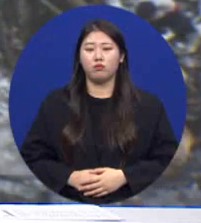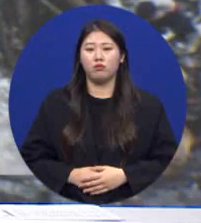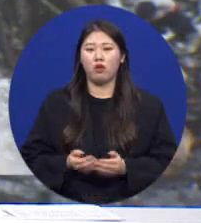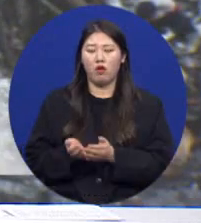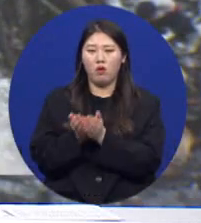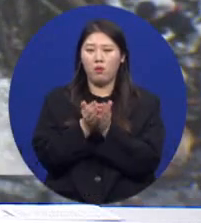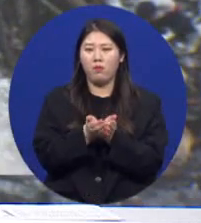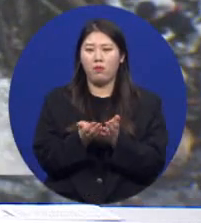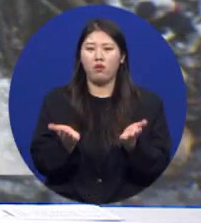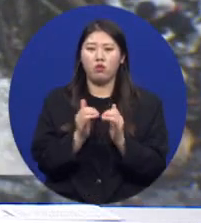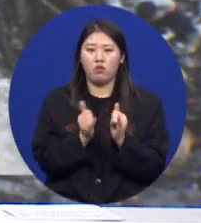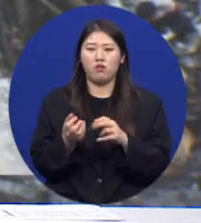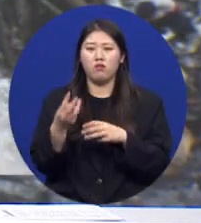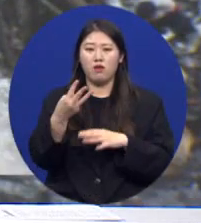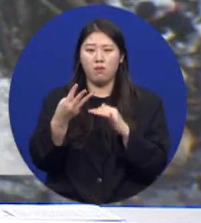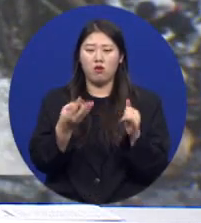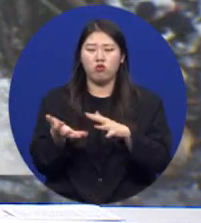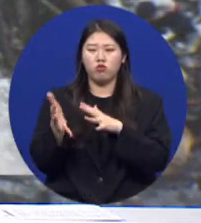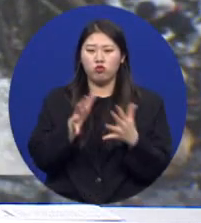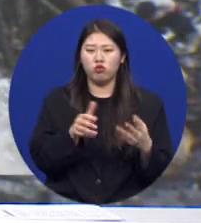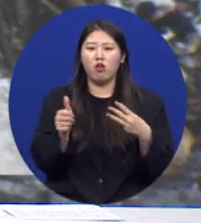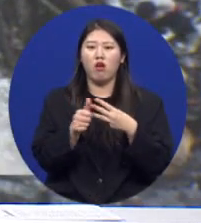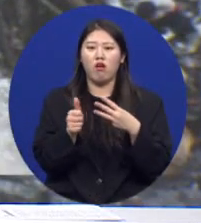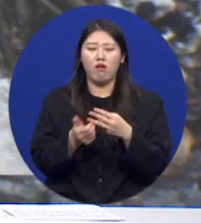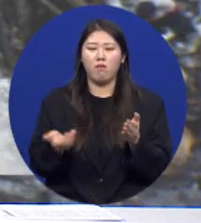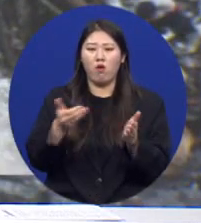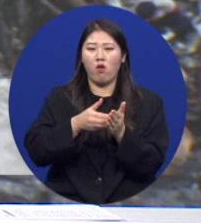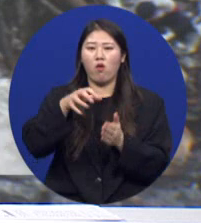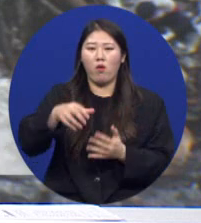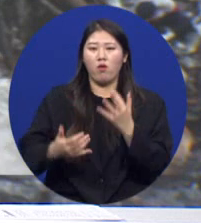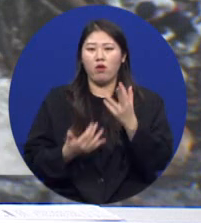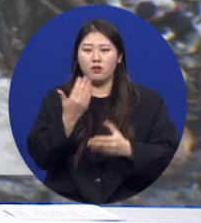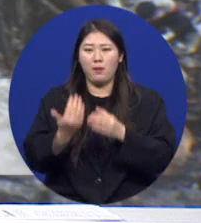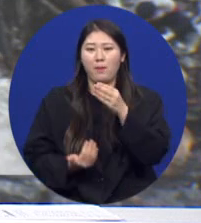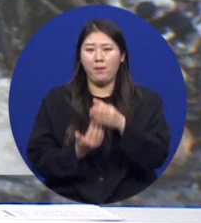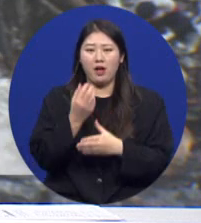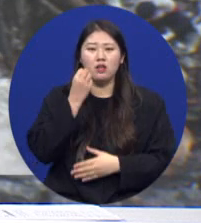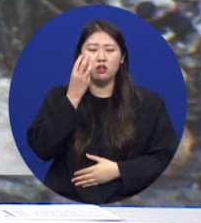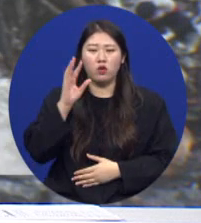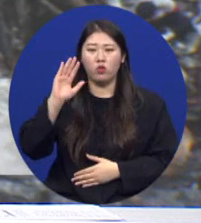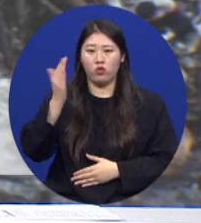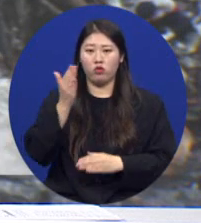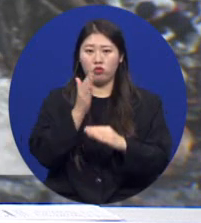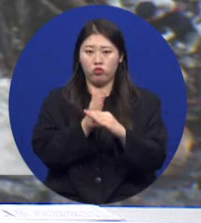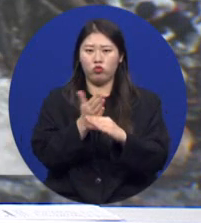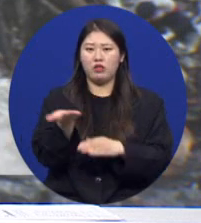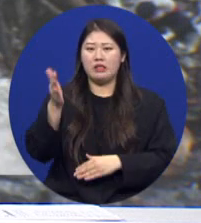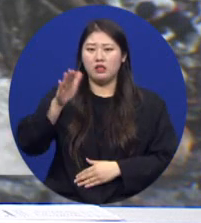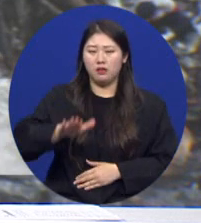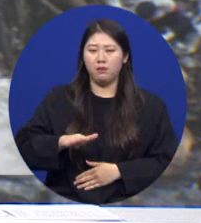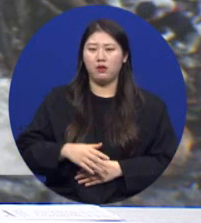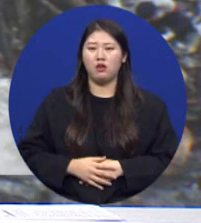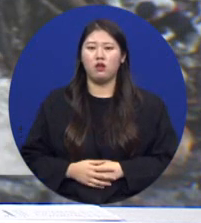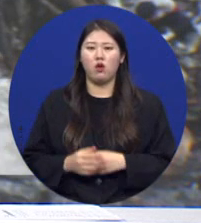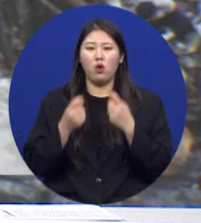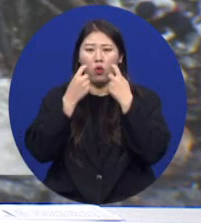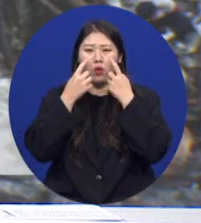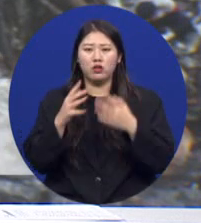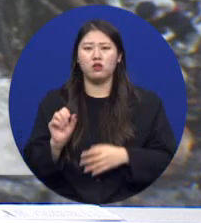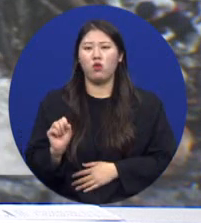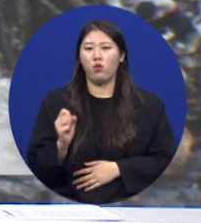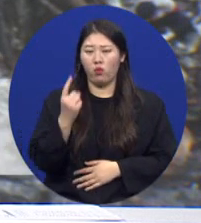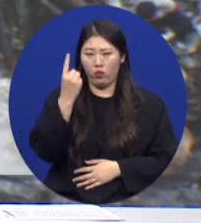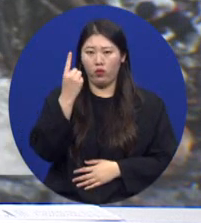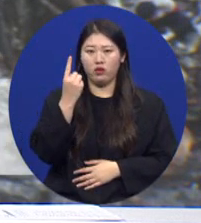선원 3명이 목숨을 잃은 한림항 어선 화재 사고가 발생한 지 석 달이 다 돼가고 있지만 아직도